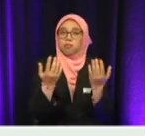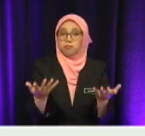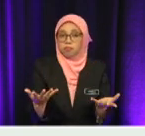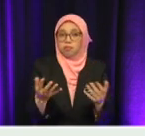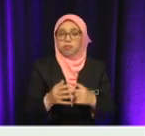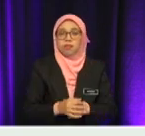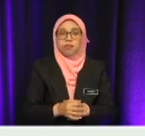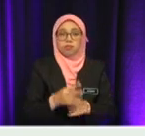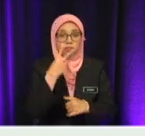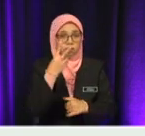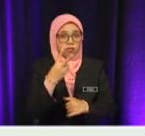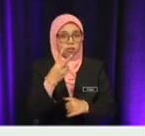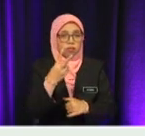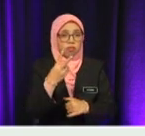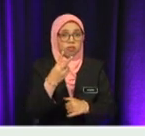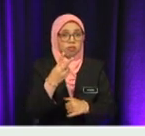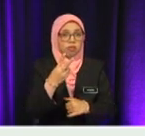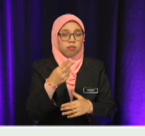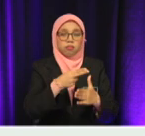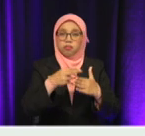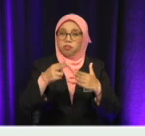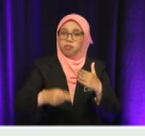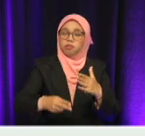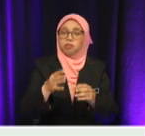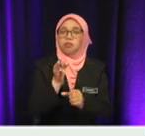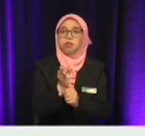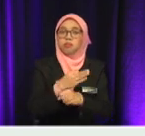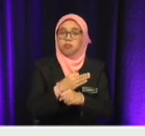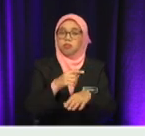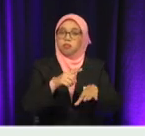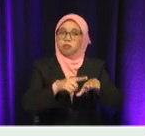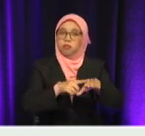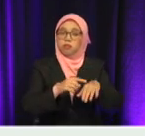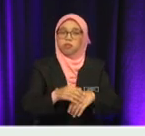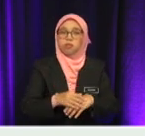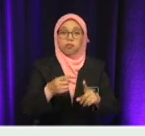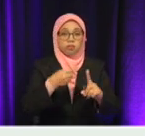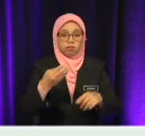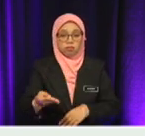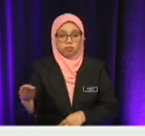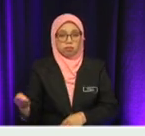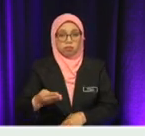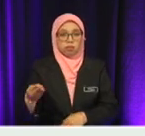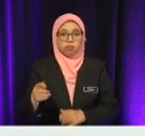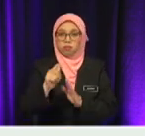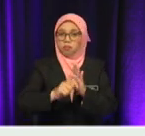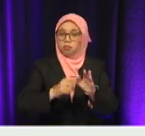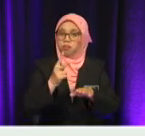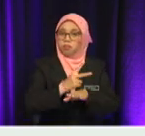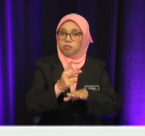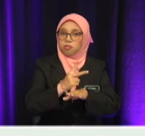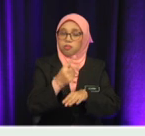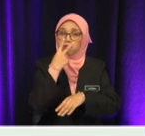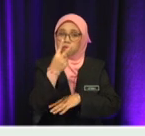situ menghasilkan kraf tangan daripada bahan-bahan terpakai. Okey, perkataan bahan-bahan terpakai itu sudah menunjukkan bahawa ini